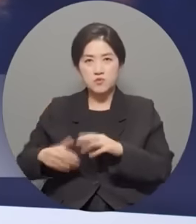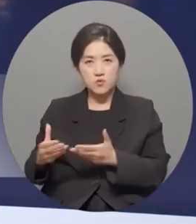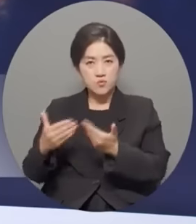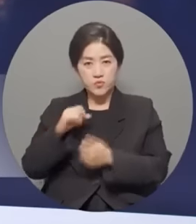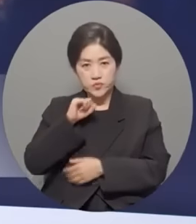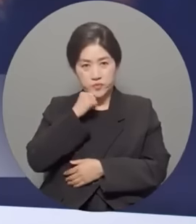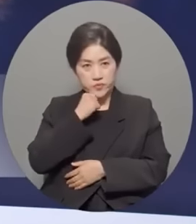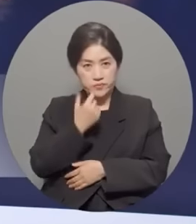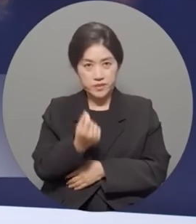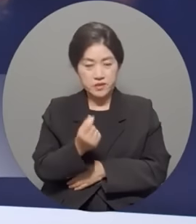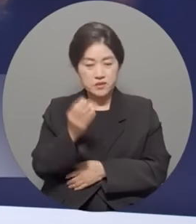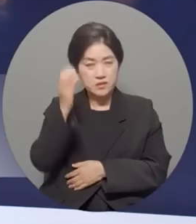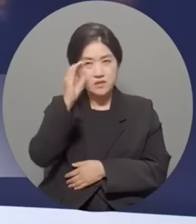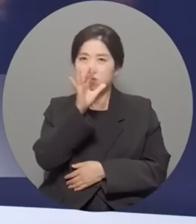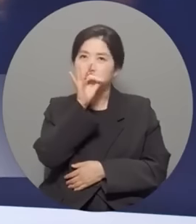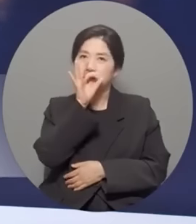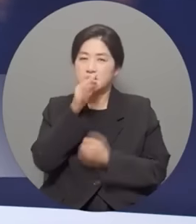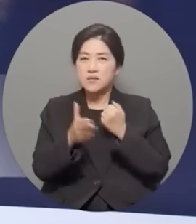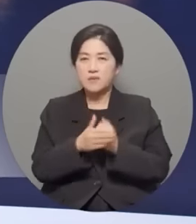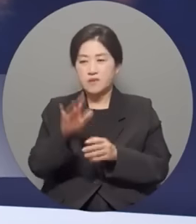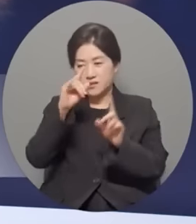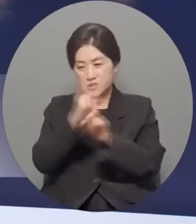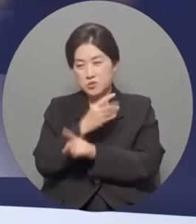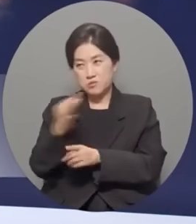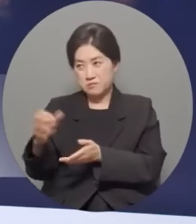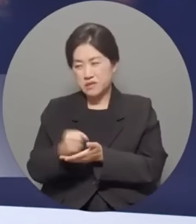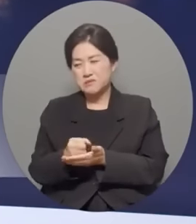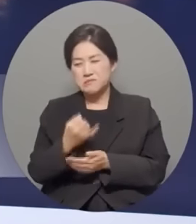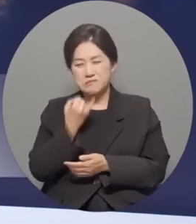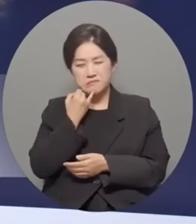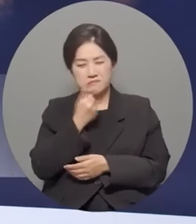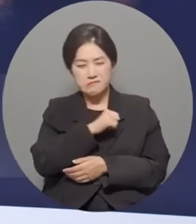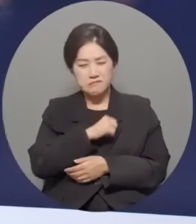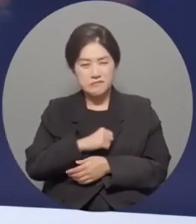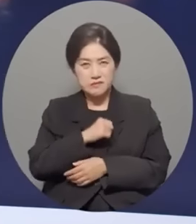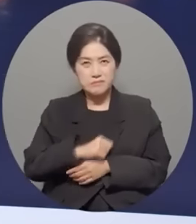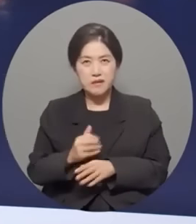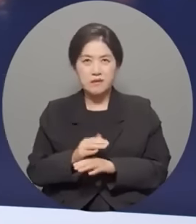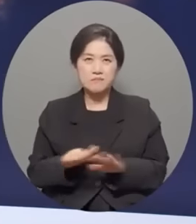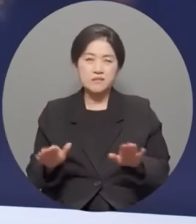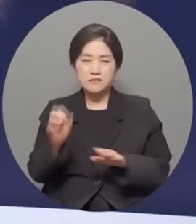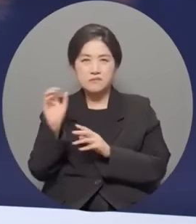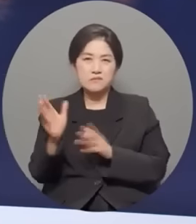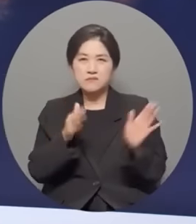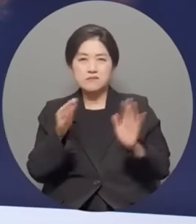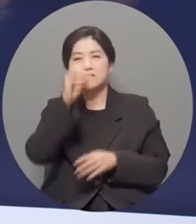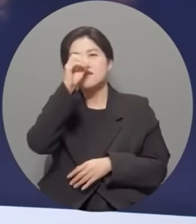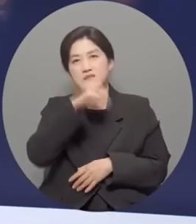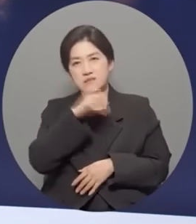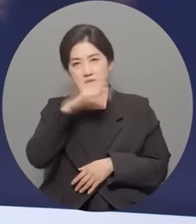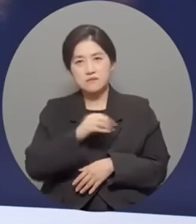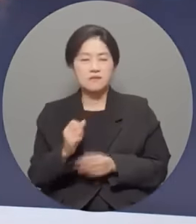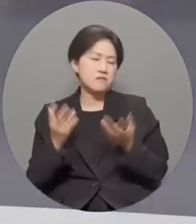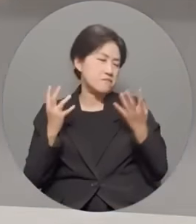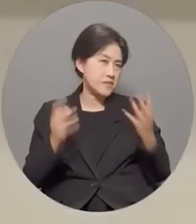상황이겠죠 그러니 치료비나 받으면 다행이다 싶어 넘어가는 경우가 비일비재하다고 합니다 전문가 얘기 들어